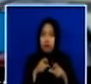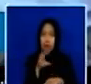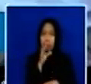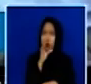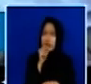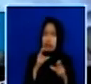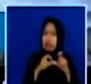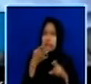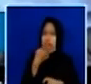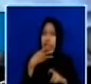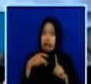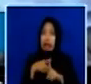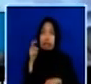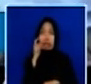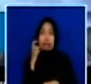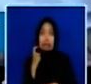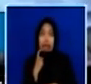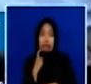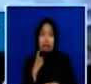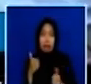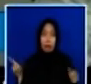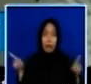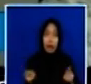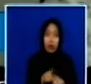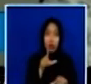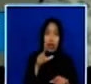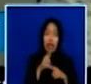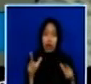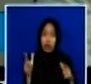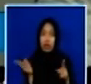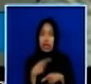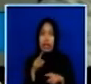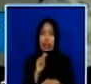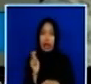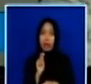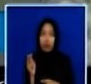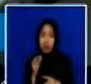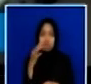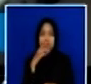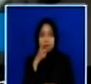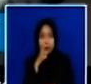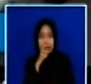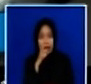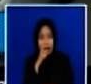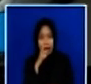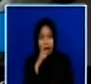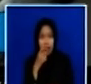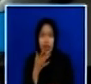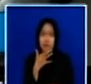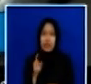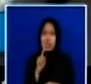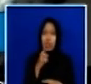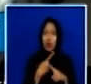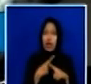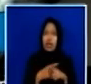layanan seks pemandu lagu yang disediakan oleh rumah karaoke kepada tamu pria yang datang dalam sekali kencang ia